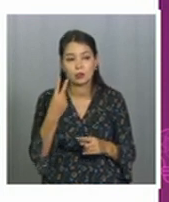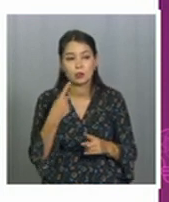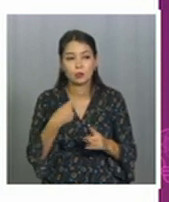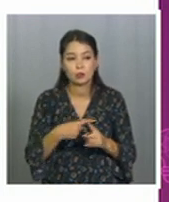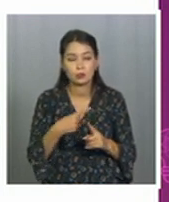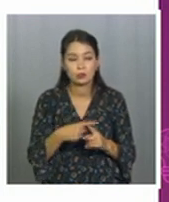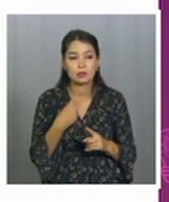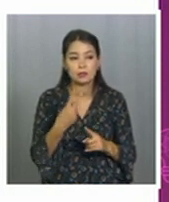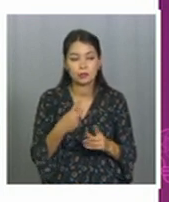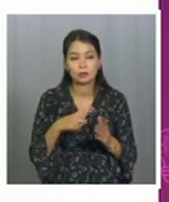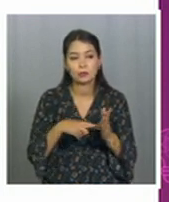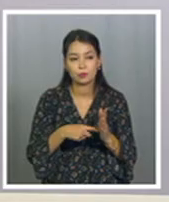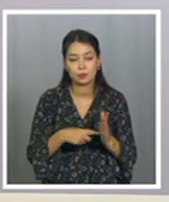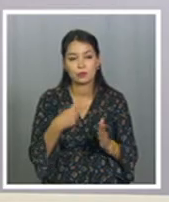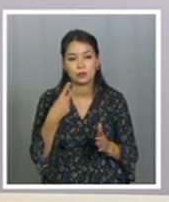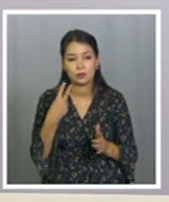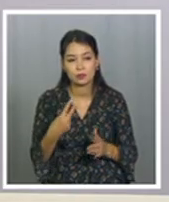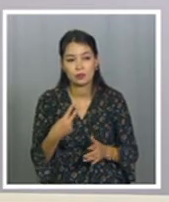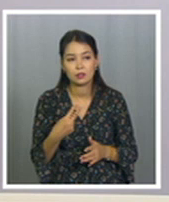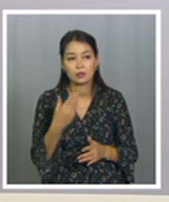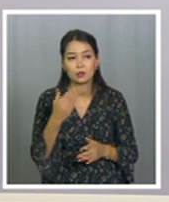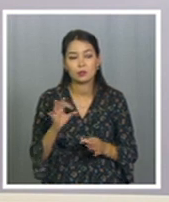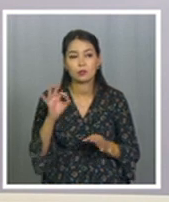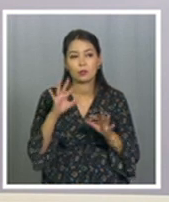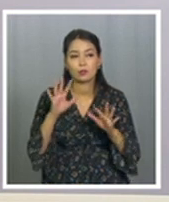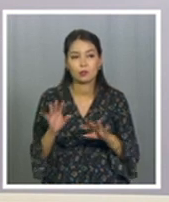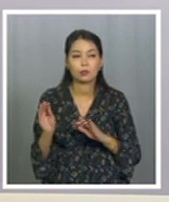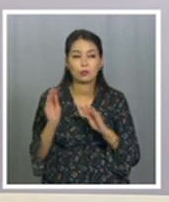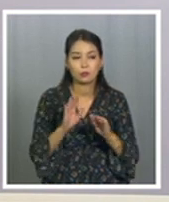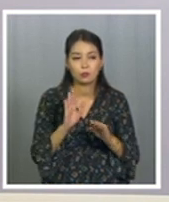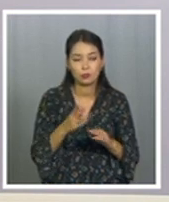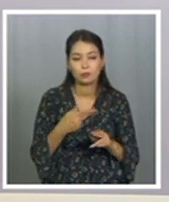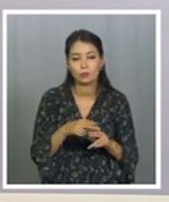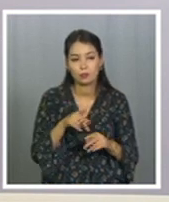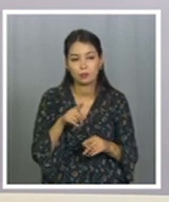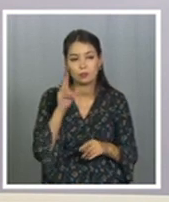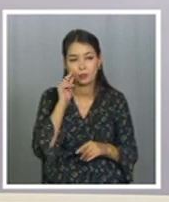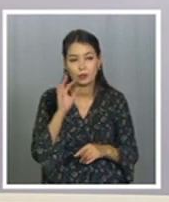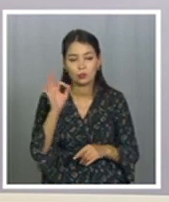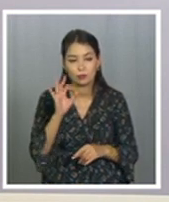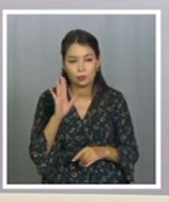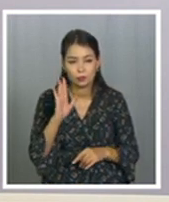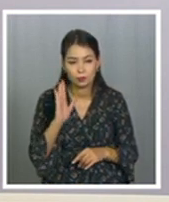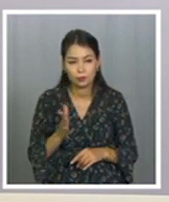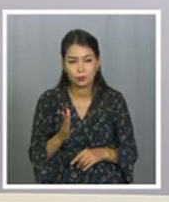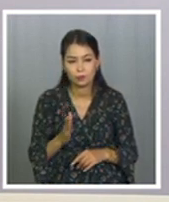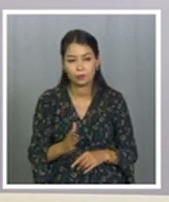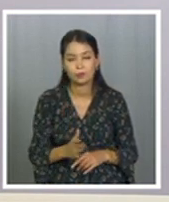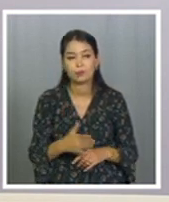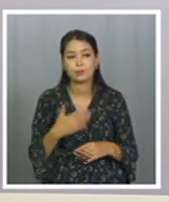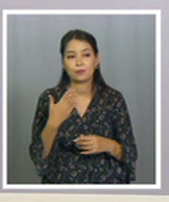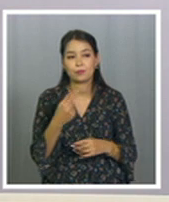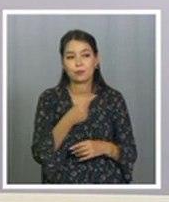2 көбейтілген 2. Ал 0-ді қоятын болсақ, бұл жердің барлығы 0 болады. Сонда, минус